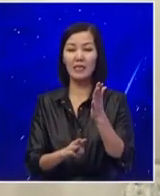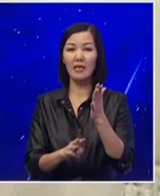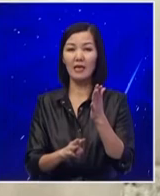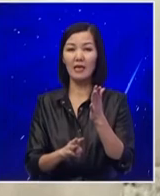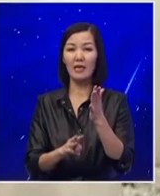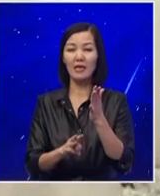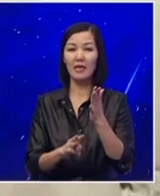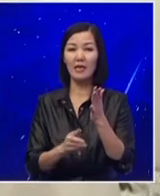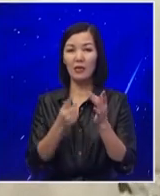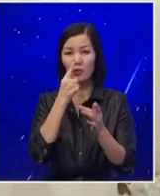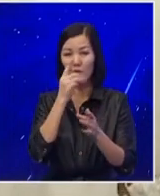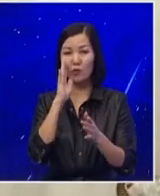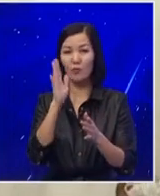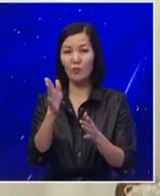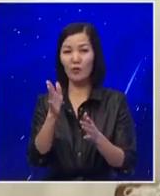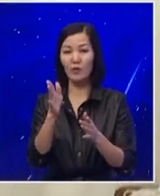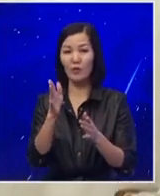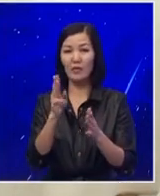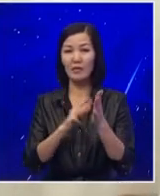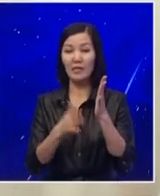алайын деп сұрымды.